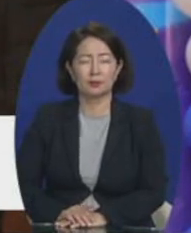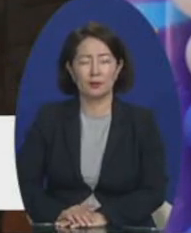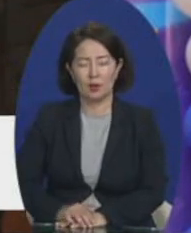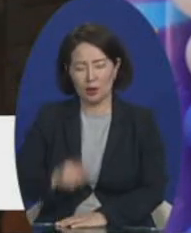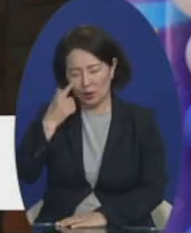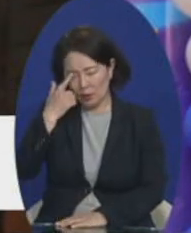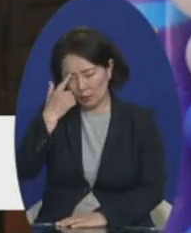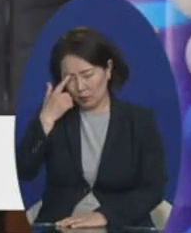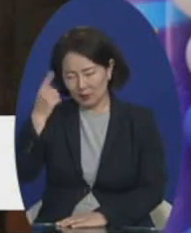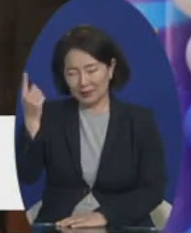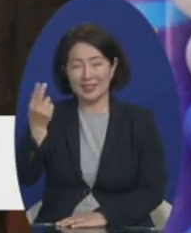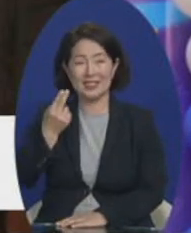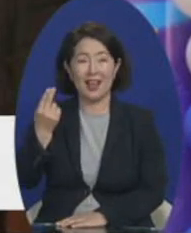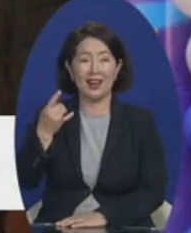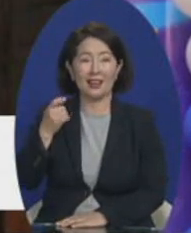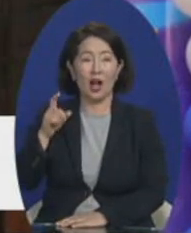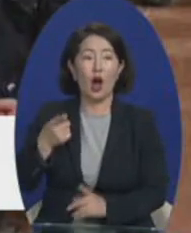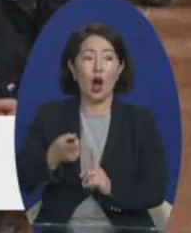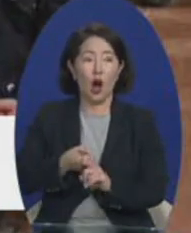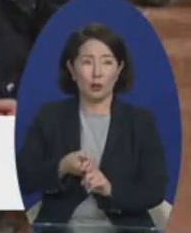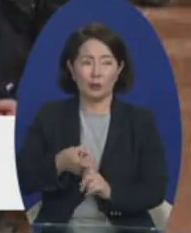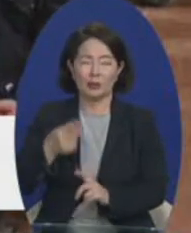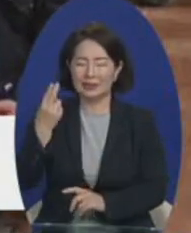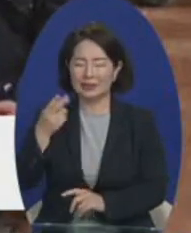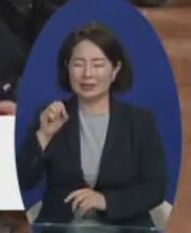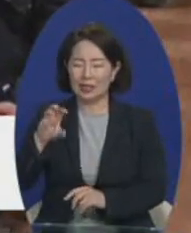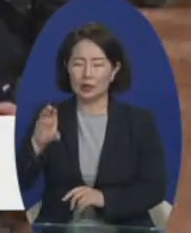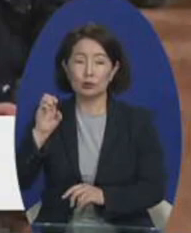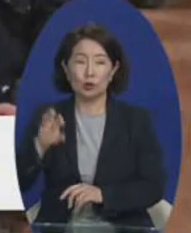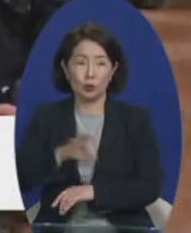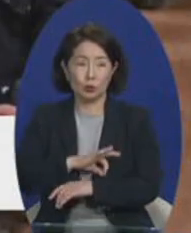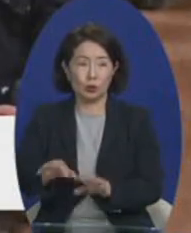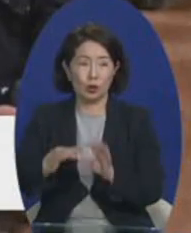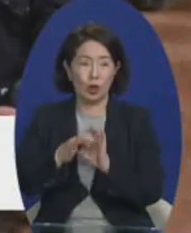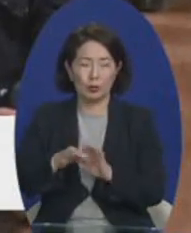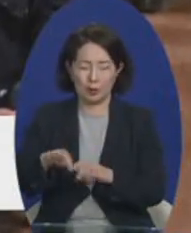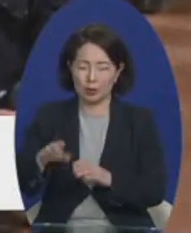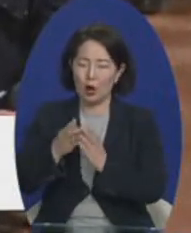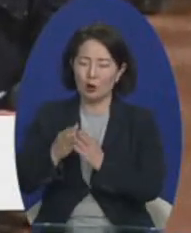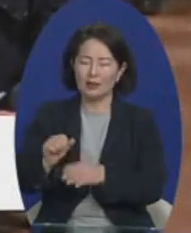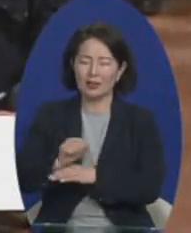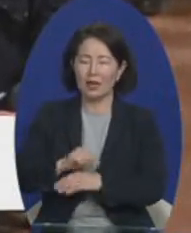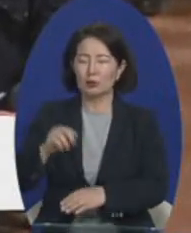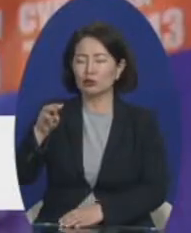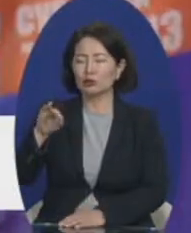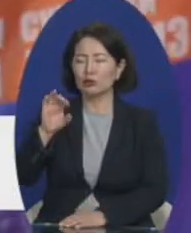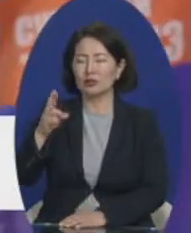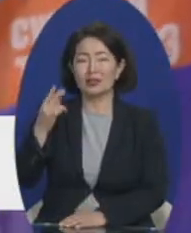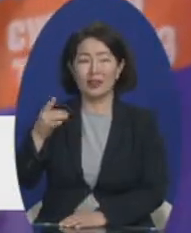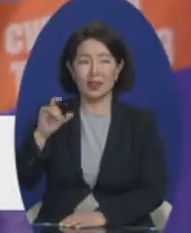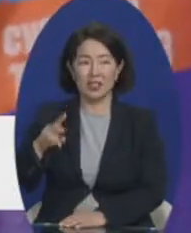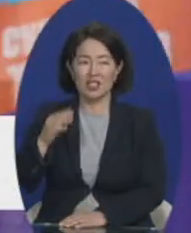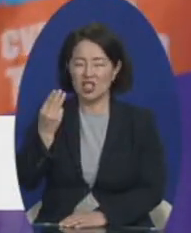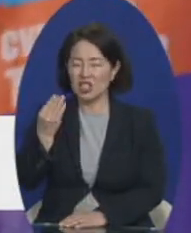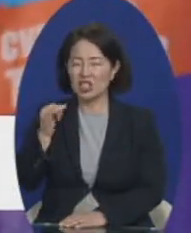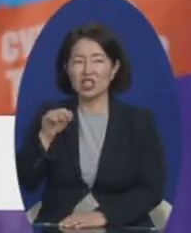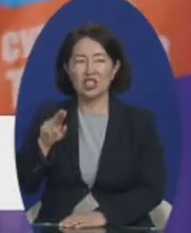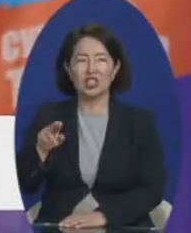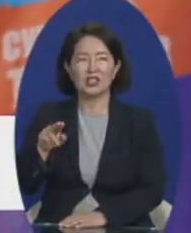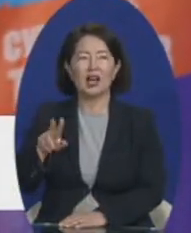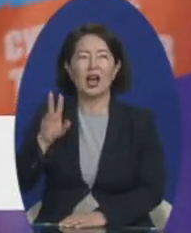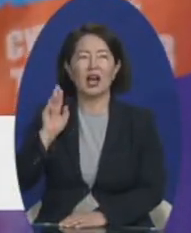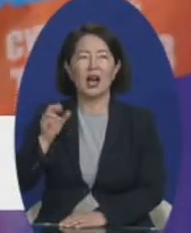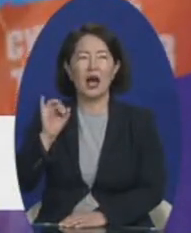Монголын цахилгаан холбоо компаниас хэрэгжүүлж байгаа захим сум төслийн хүрээнд Хөлсгөл аймгийн тосон цэнгэл суманд шилэн кабелийн өндөр хурдны